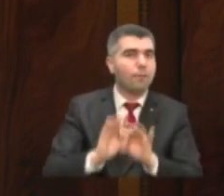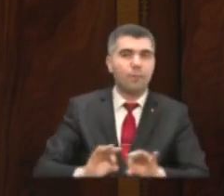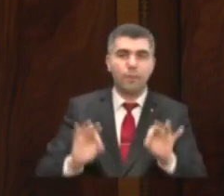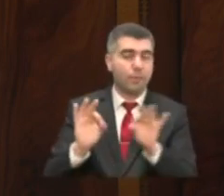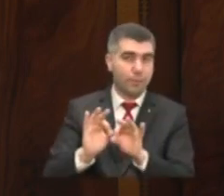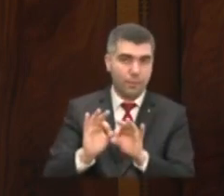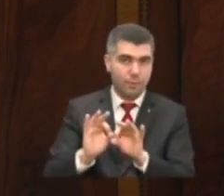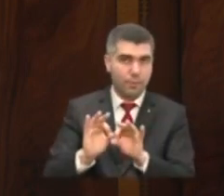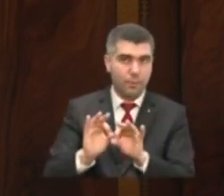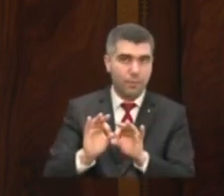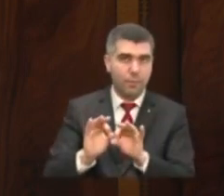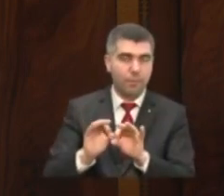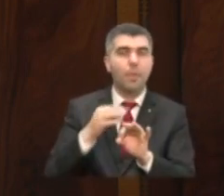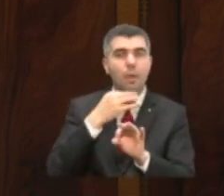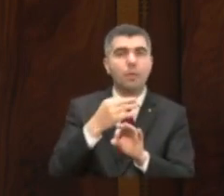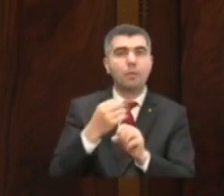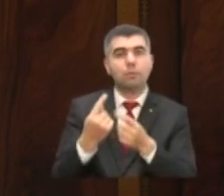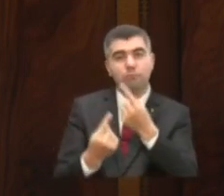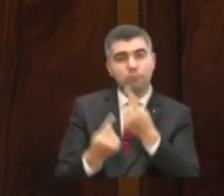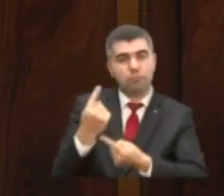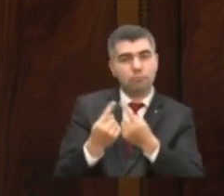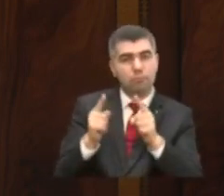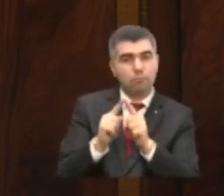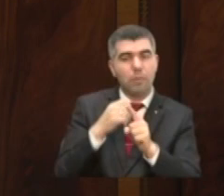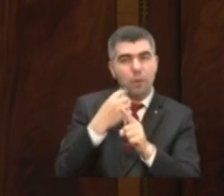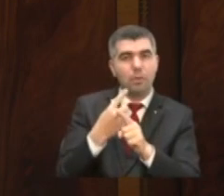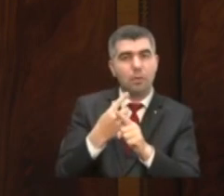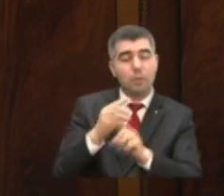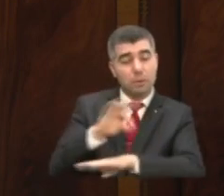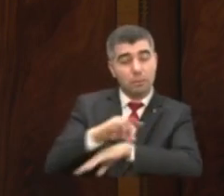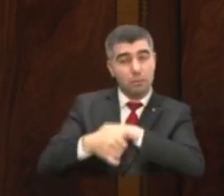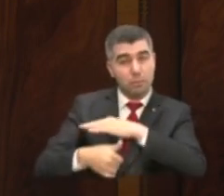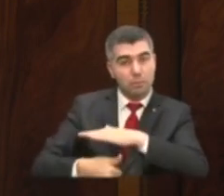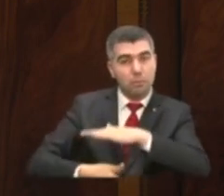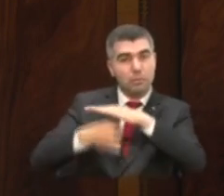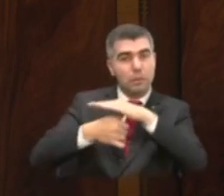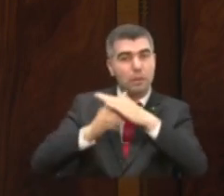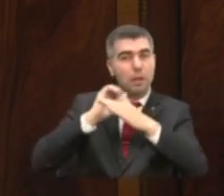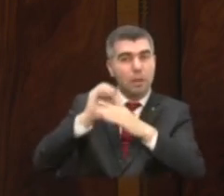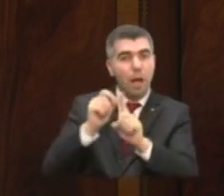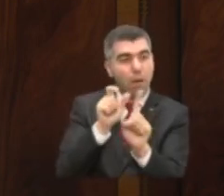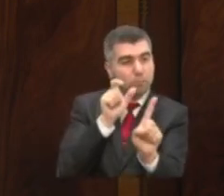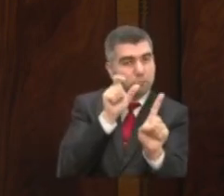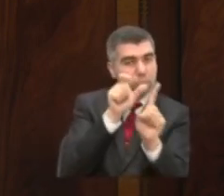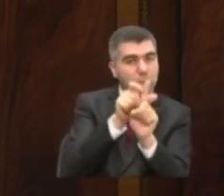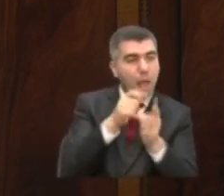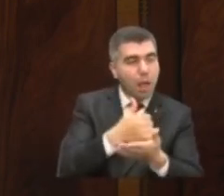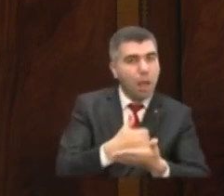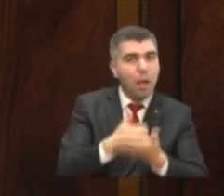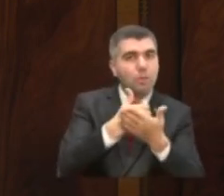المنافسة الشريفة بسبب جمود وركود دور مجلس المنافسة باعتباره آلية رقابية